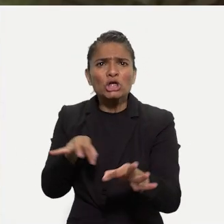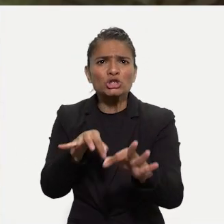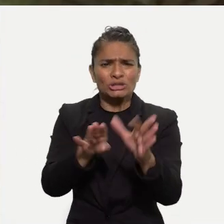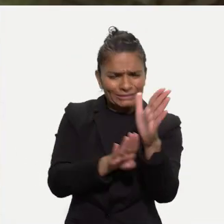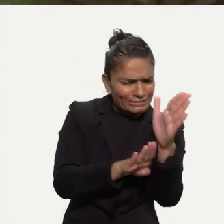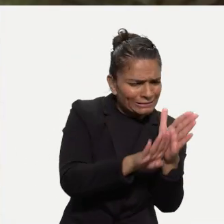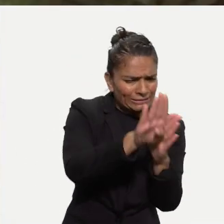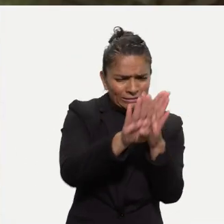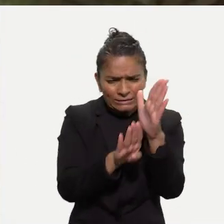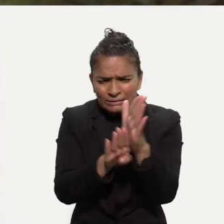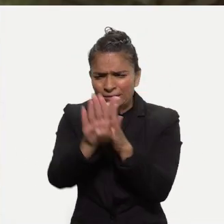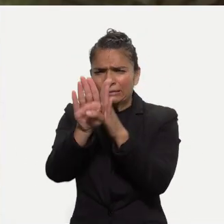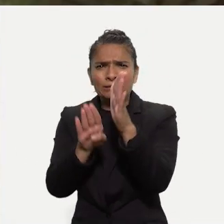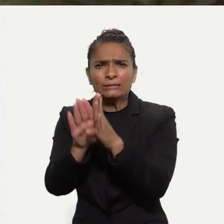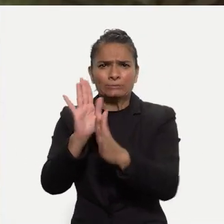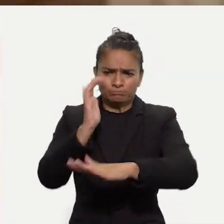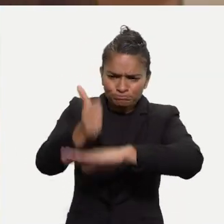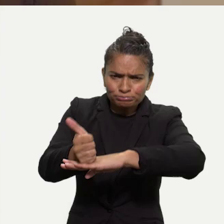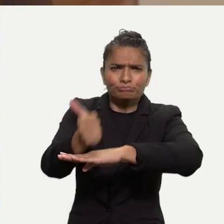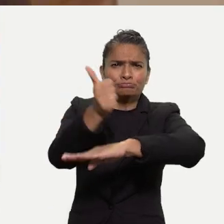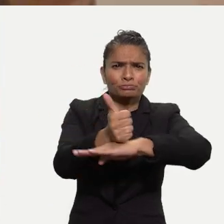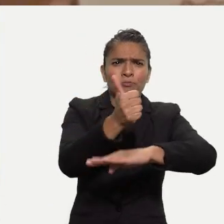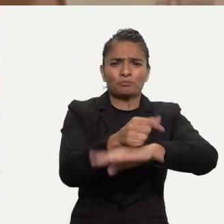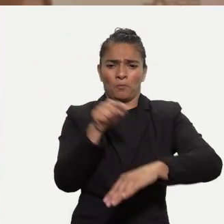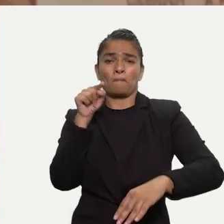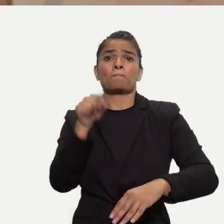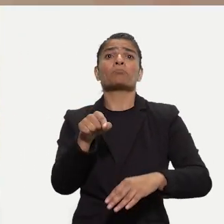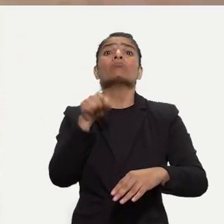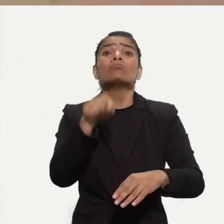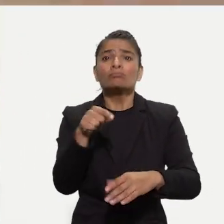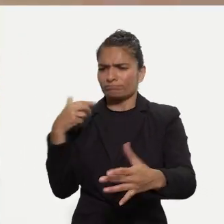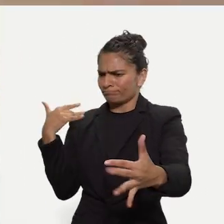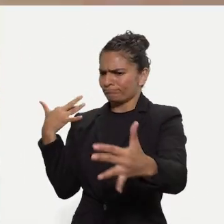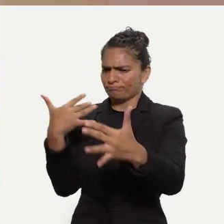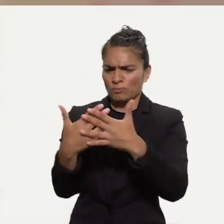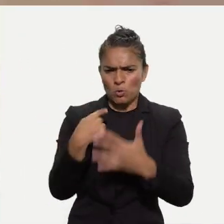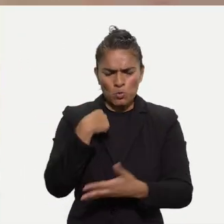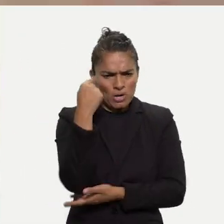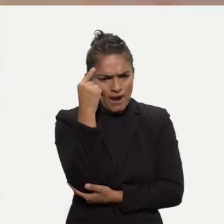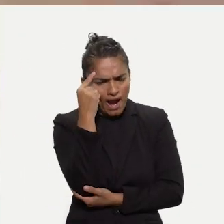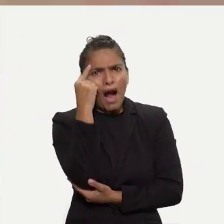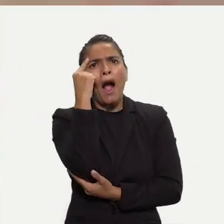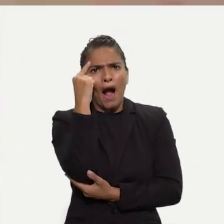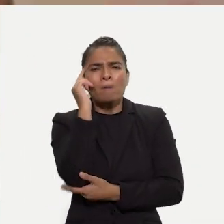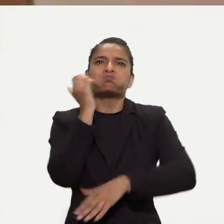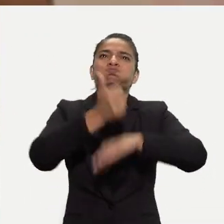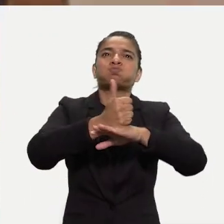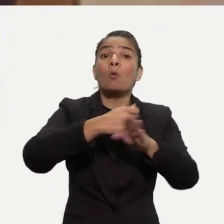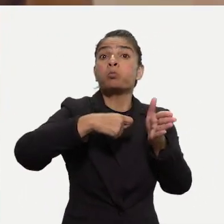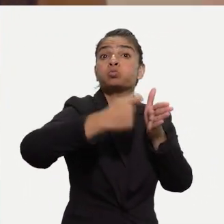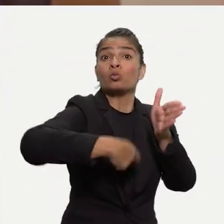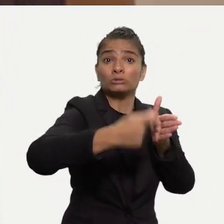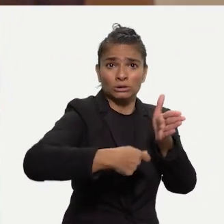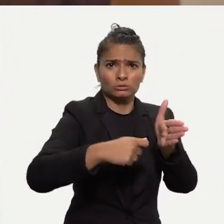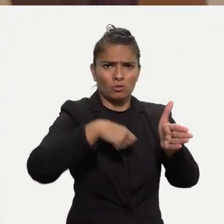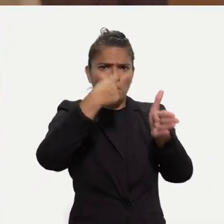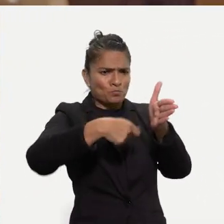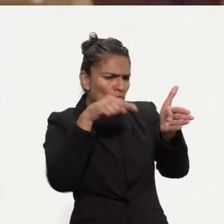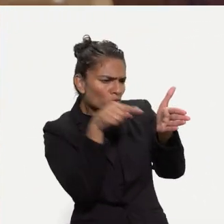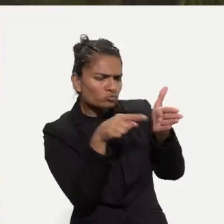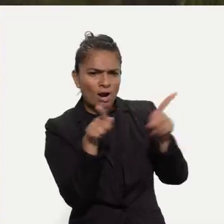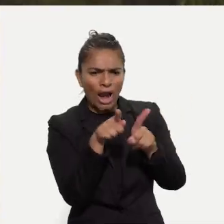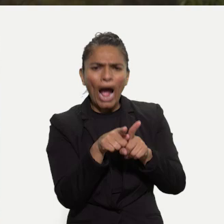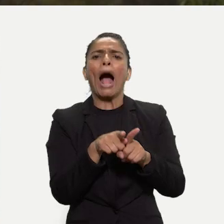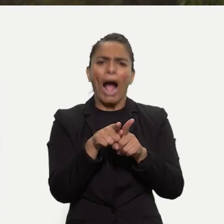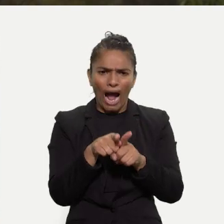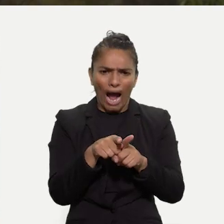aussi une stratégie de développement pour qu'ensemble, nous puissions essayer de voir dans quelle mesure et